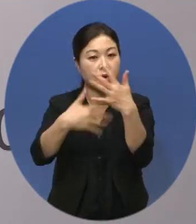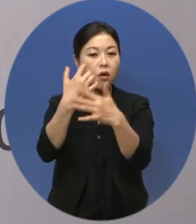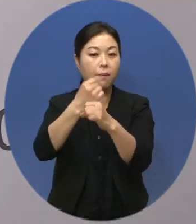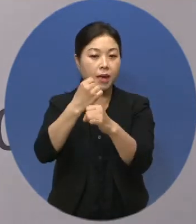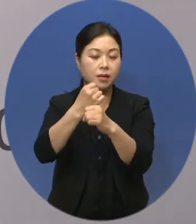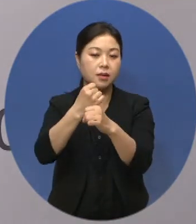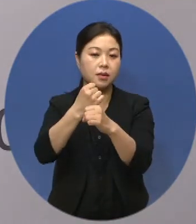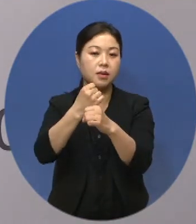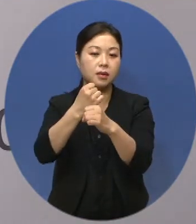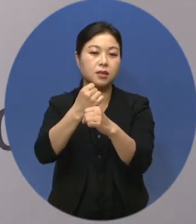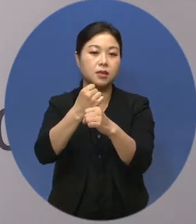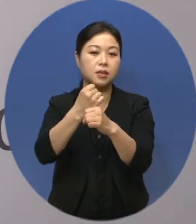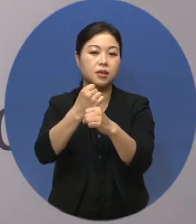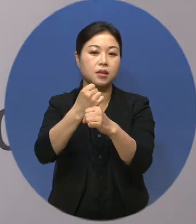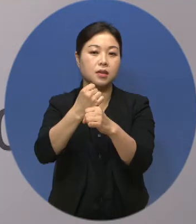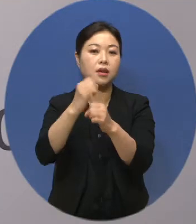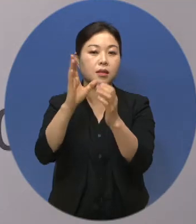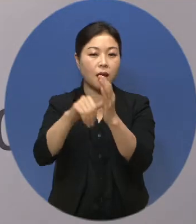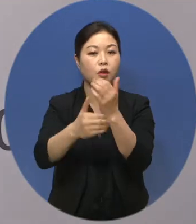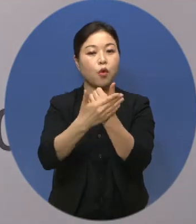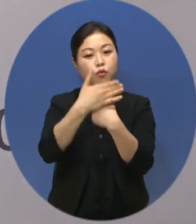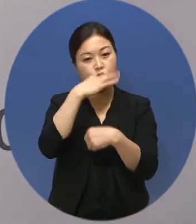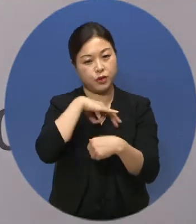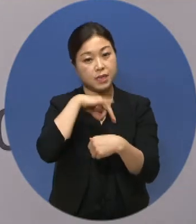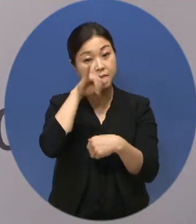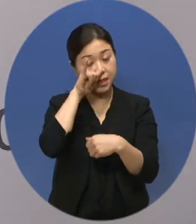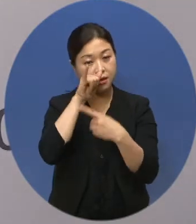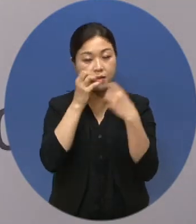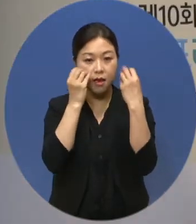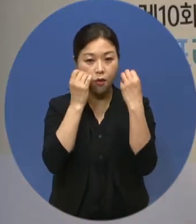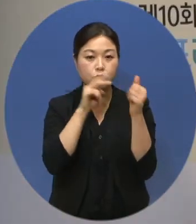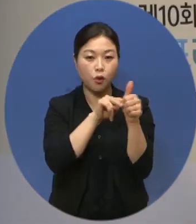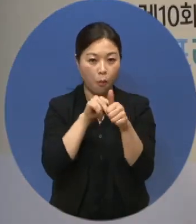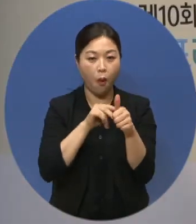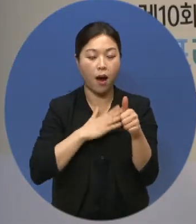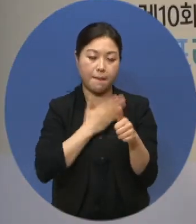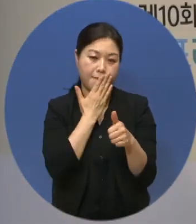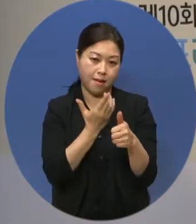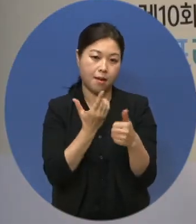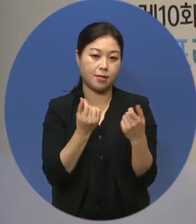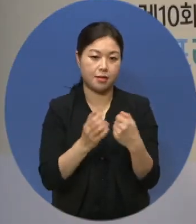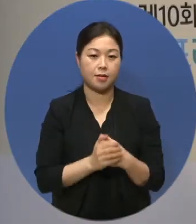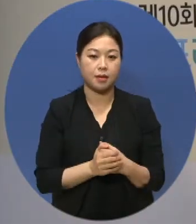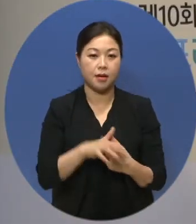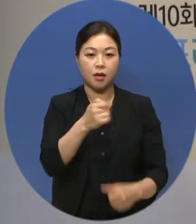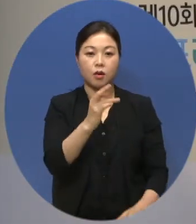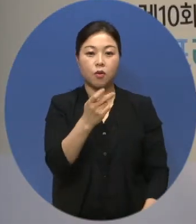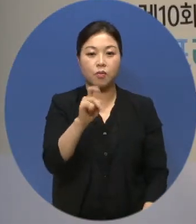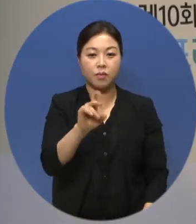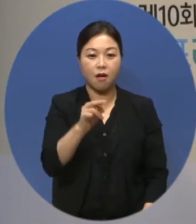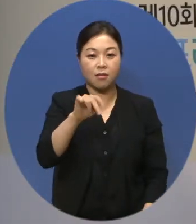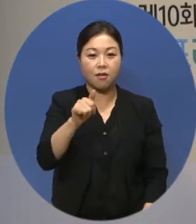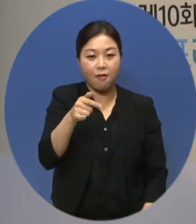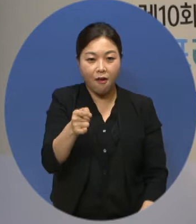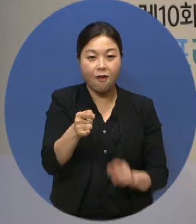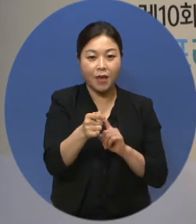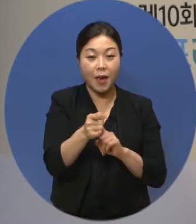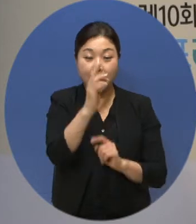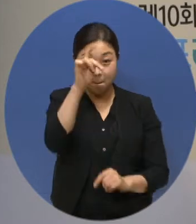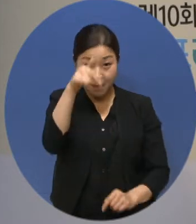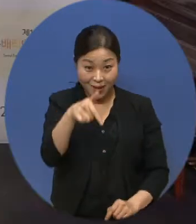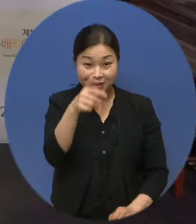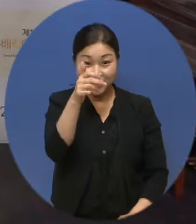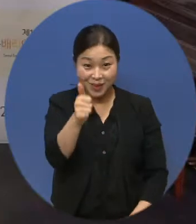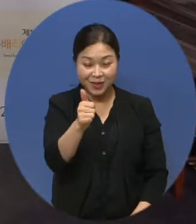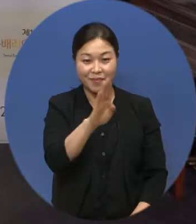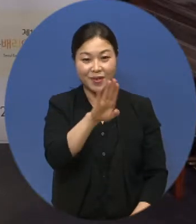되고 해서 굉장히 새롭고 좋았습니다. 네, 알겠습니다. 자, 공명선거의 박형근 감독님 본인의 배리어프리